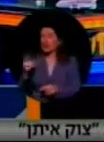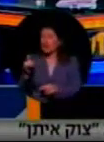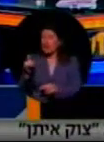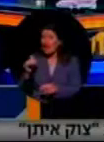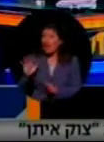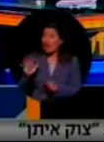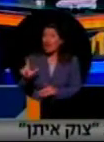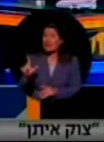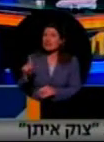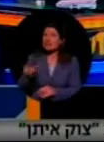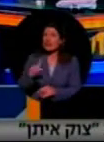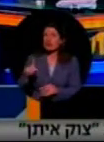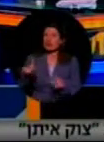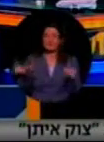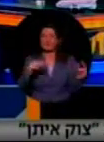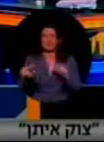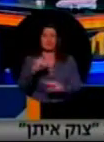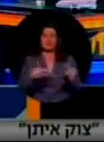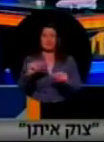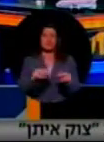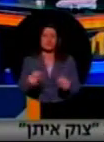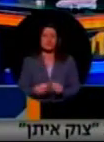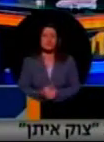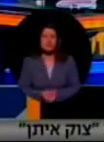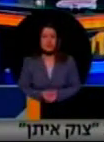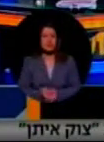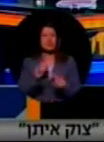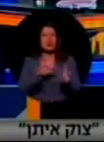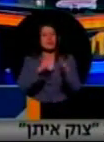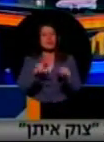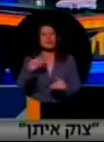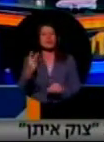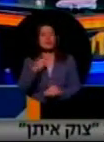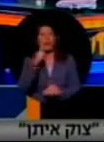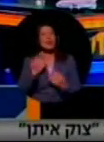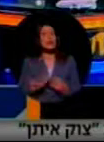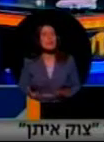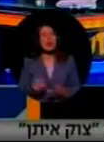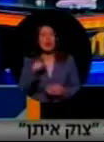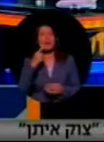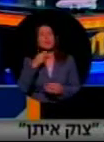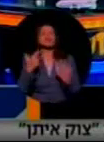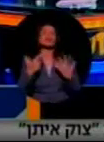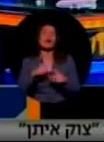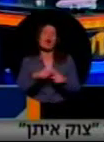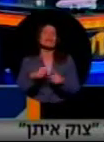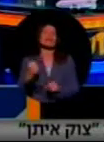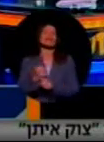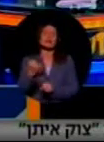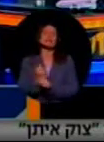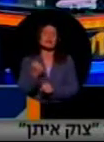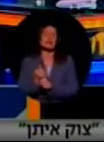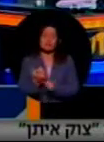במלחמת לבנון השנייה. הרי מה קרה במלחמת לבנון השנייה? קראו לזה מבצע 7 חודשים, אבל אמרו, בסופו של דבר